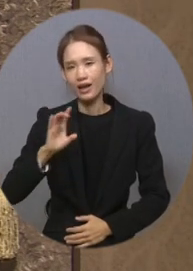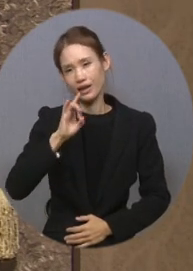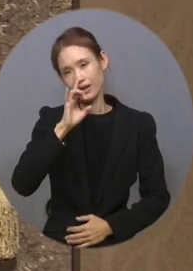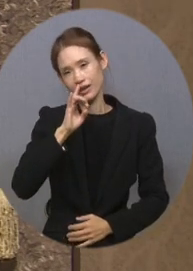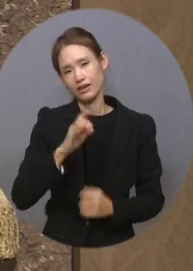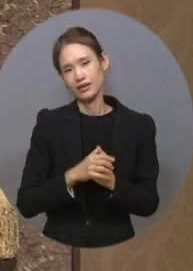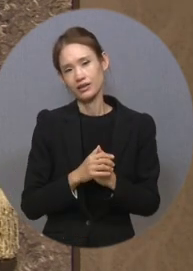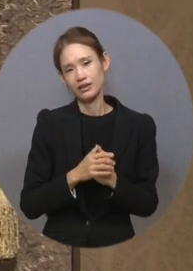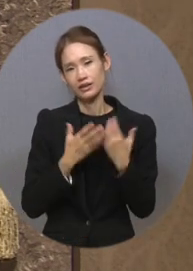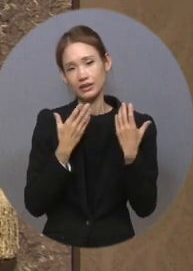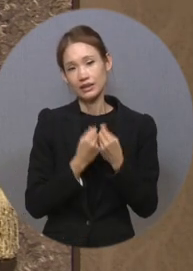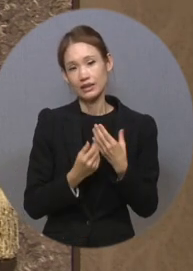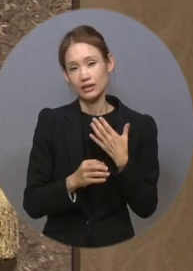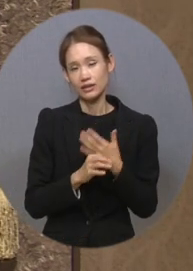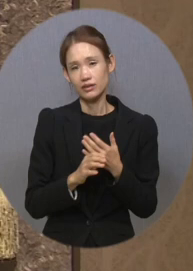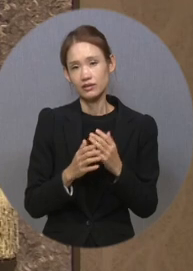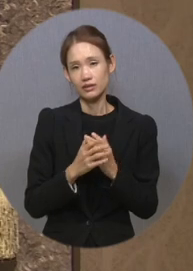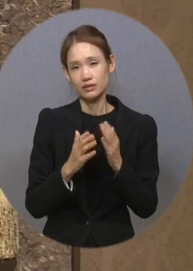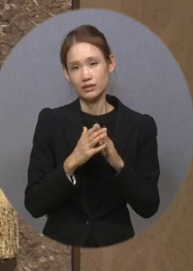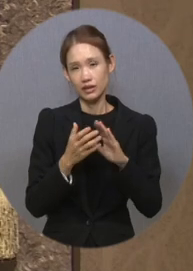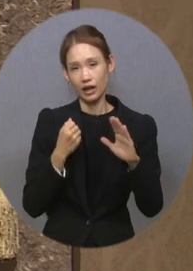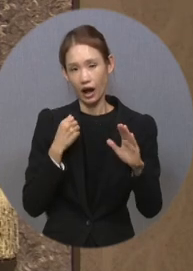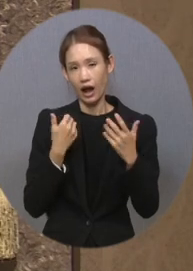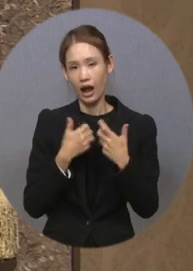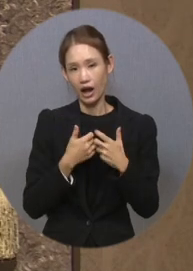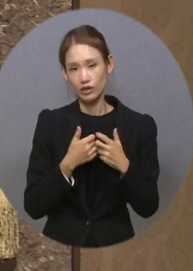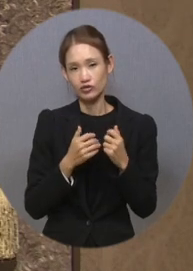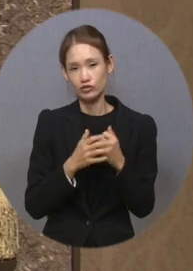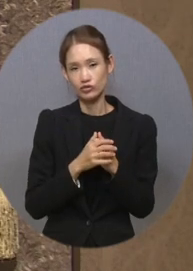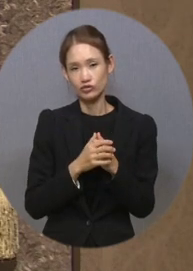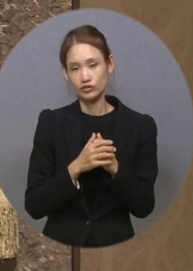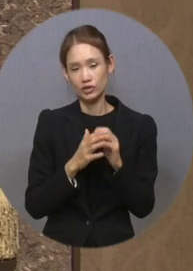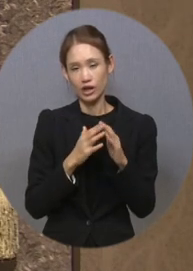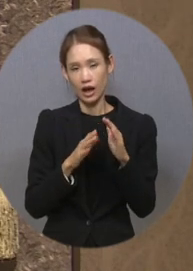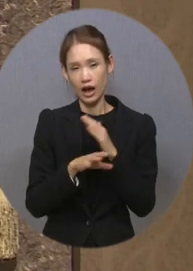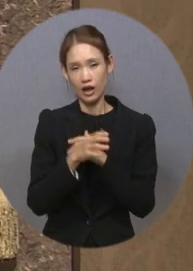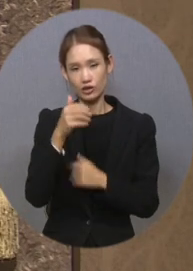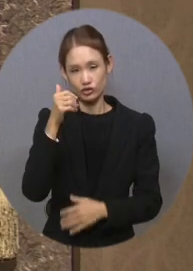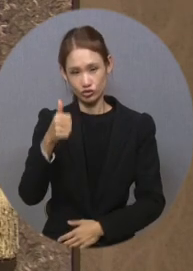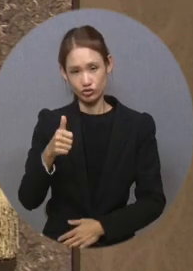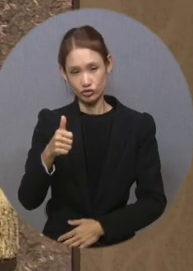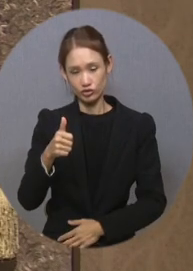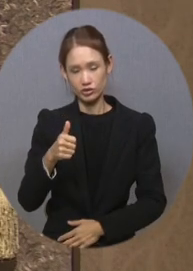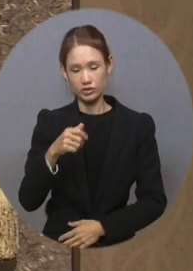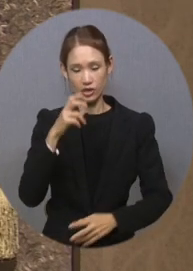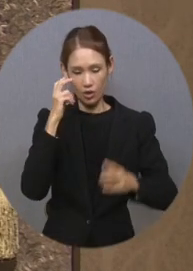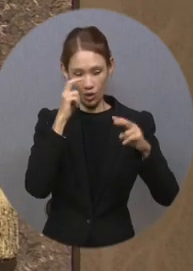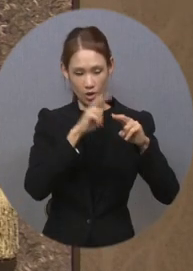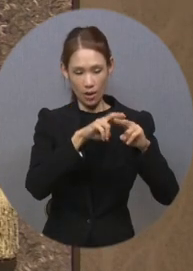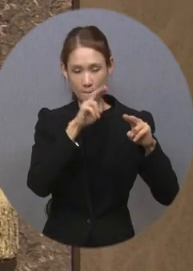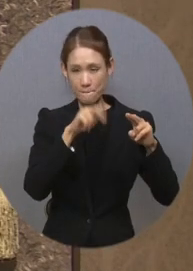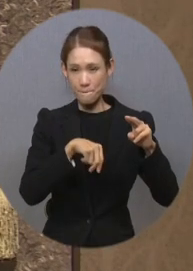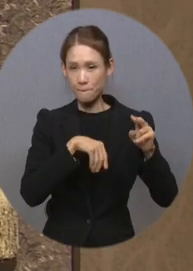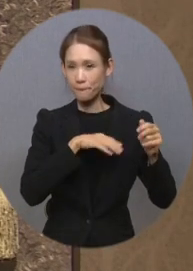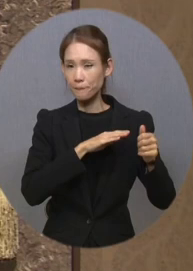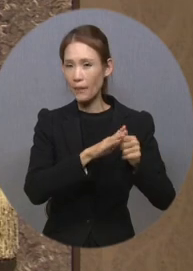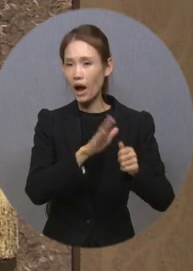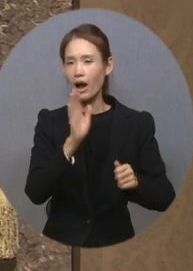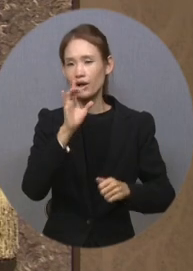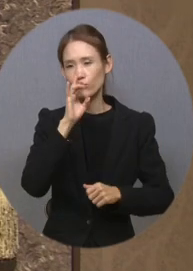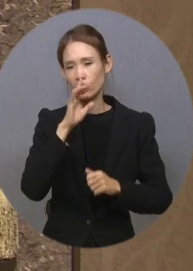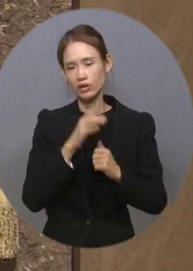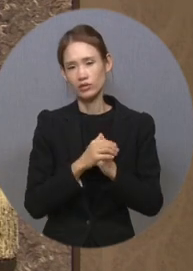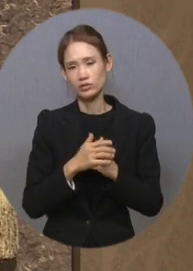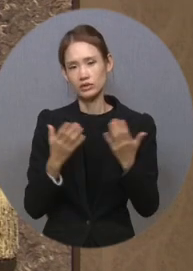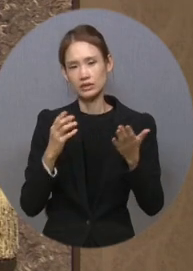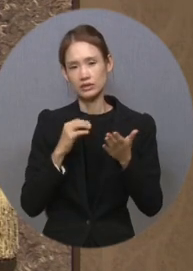네. 예를 들면은 그 가구원이든지 가구주가 우선 실직을 하면 안 되잖아요. 일자리가 있어야 되고